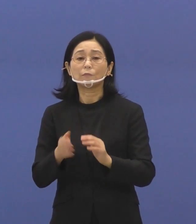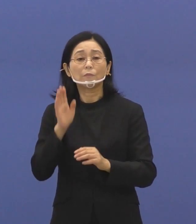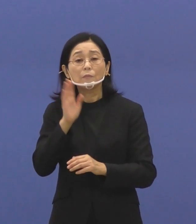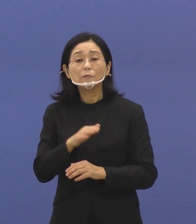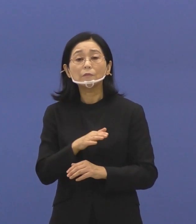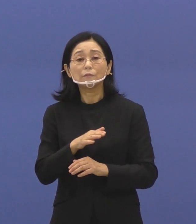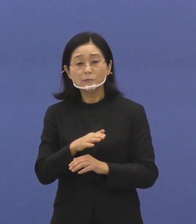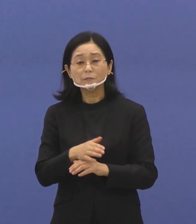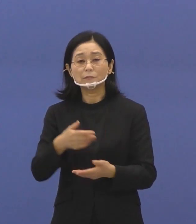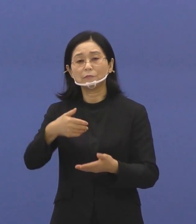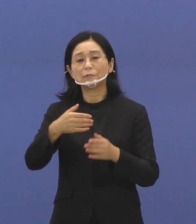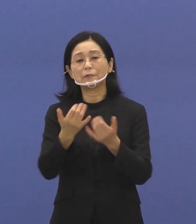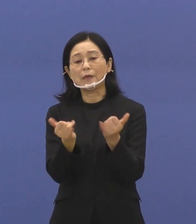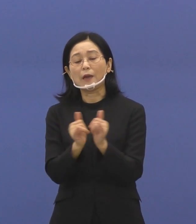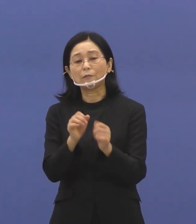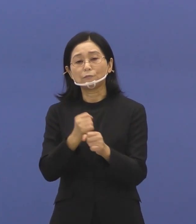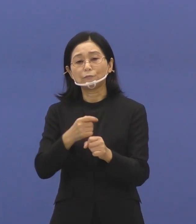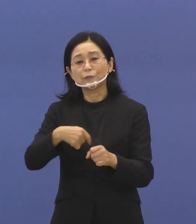ているというふうに思います。